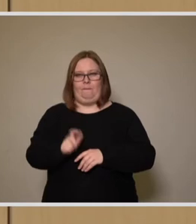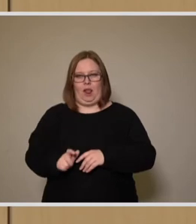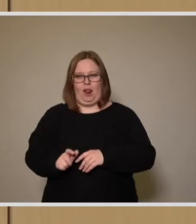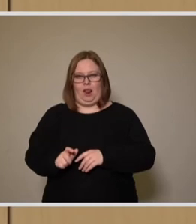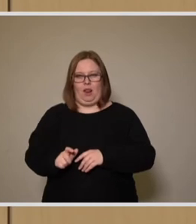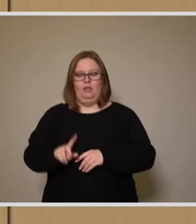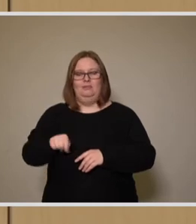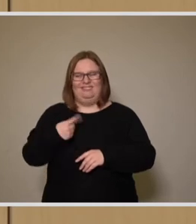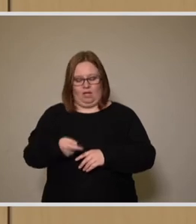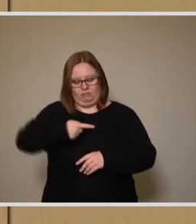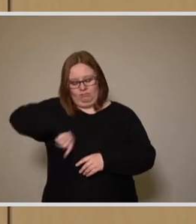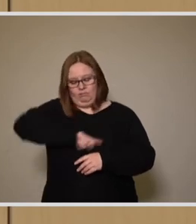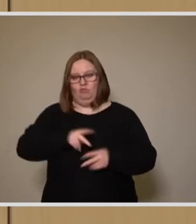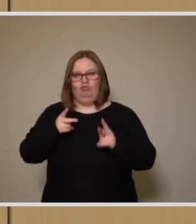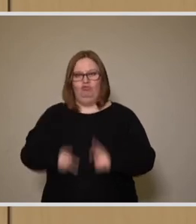das Thema im